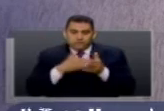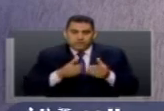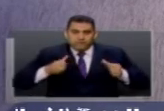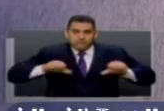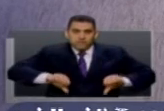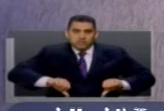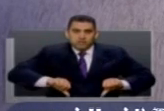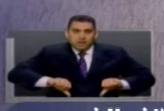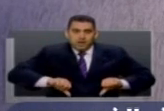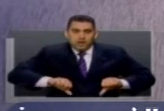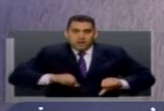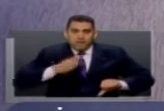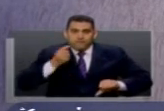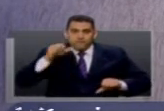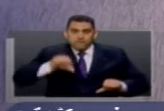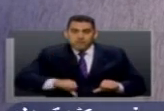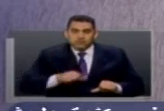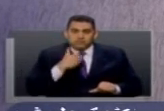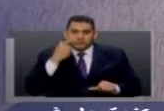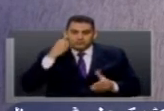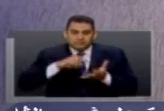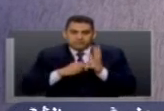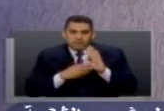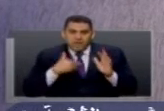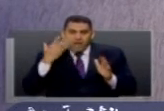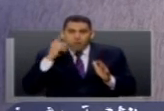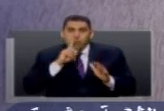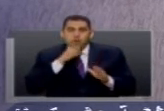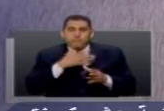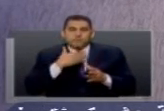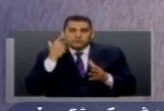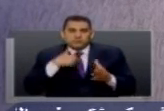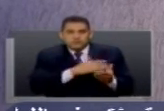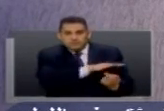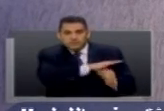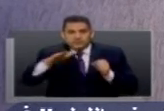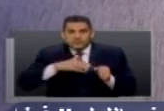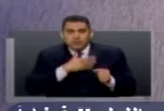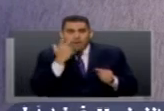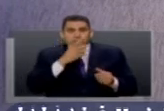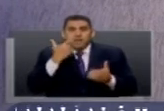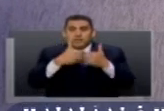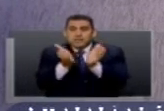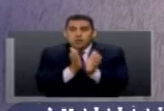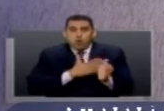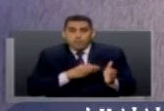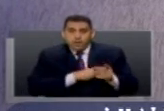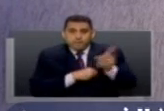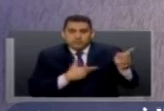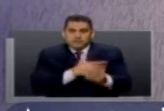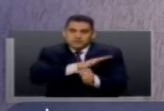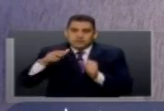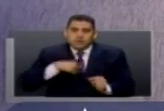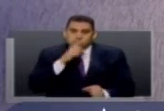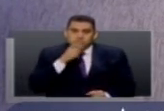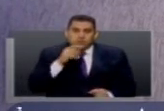بدا في التفكير في كيفيه اجتث قبي النبي صلى الله عليه وسلم واي قبيله تؤمن بالنبي فكان هو احد الذين